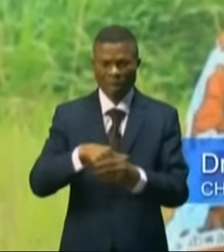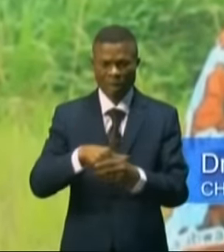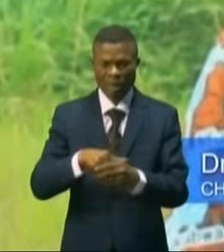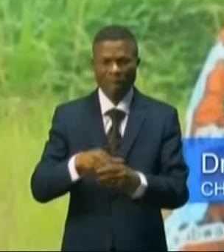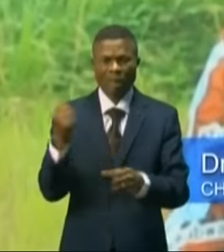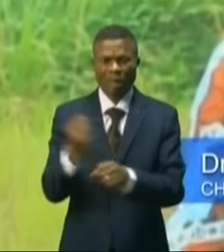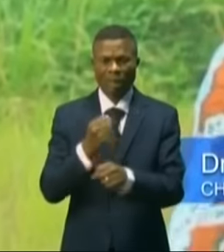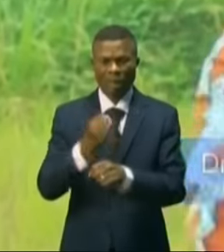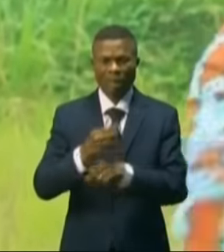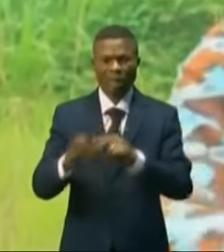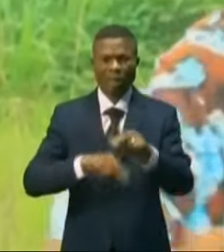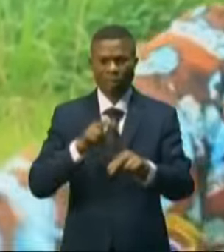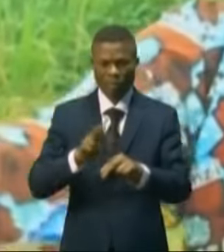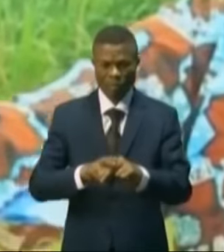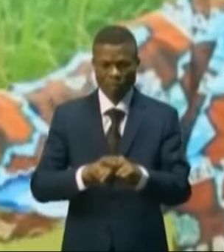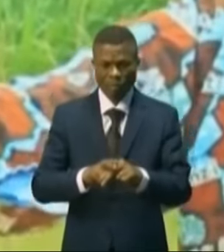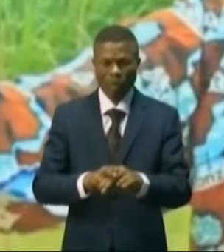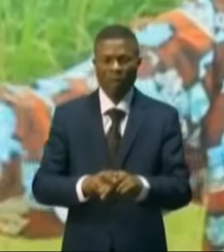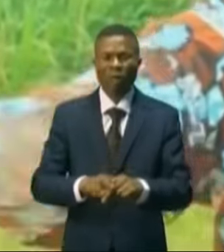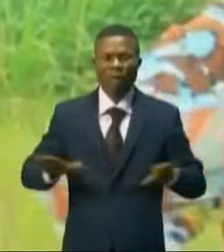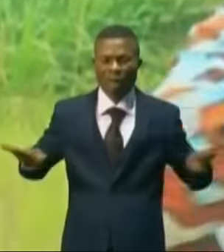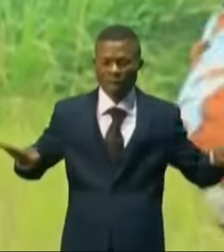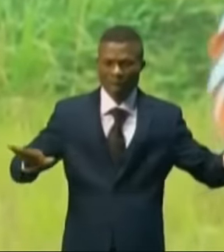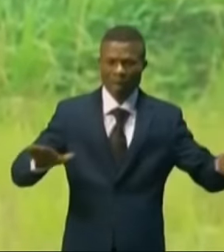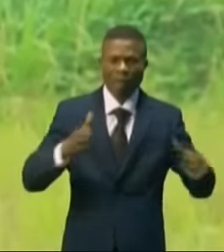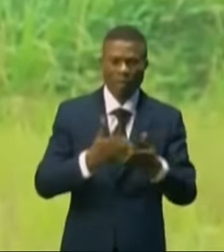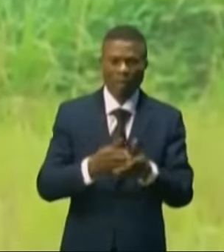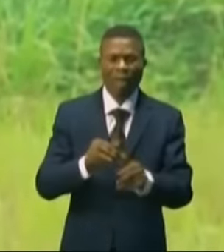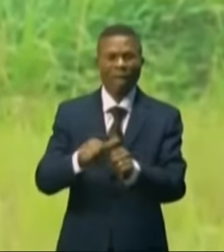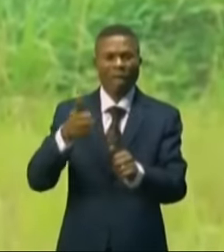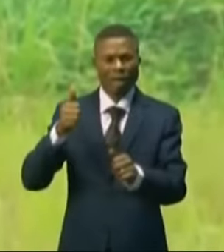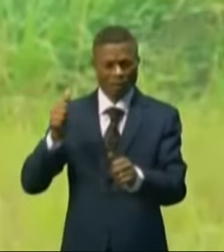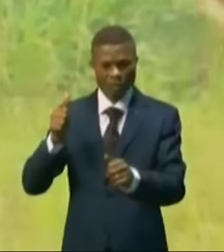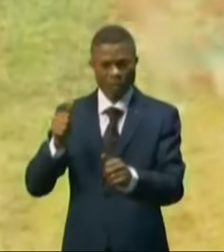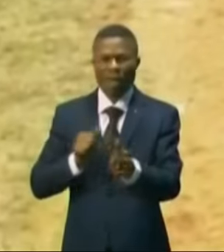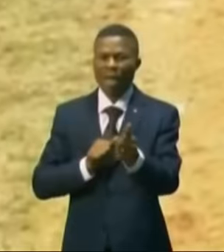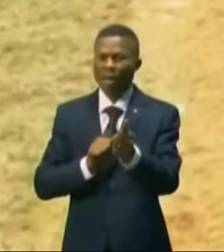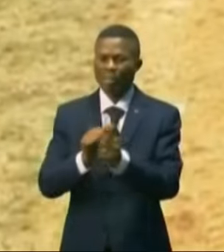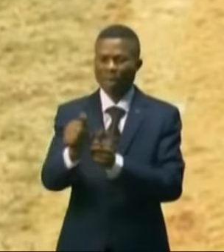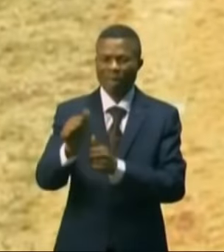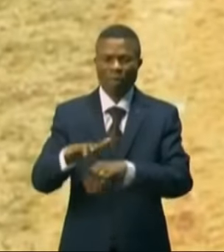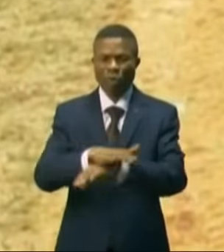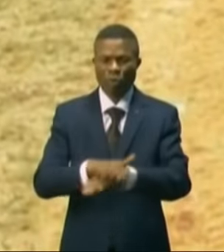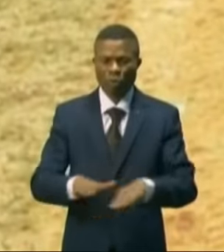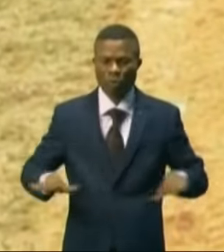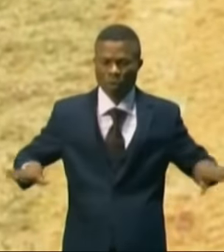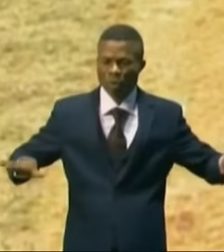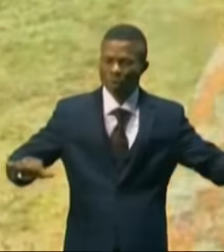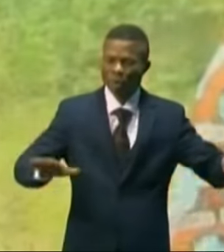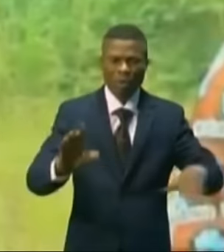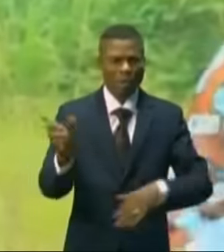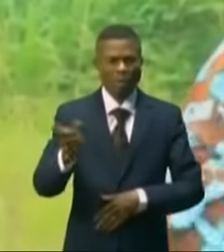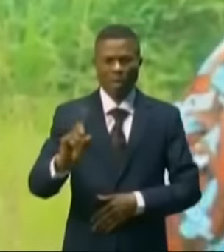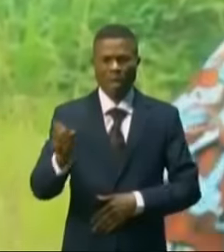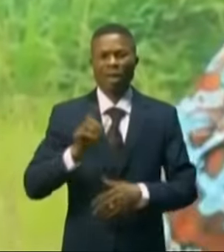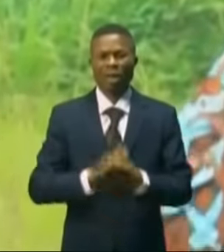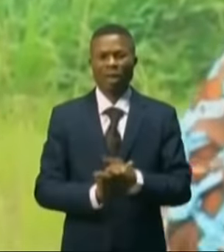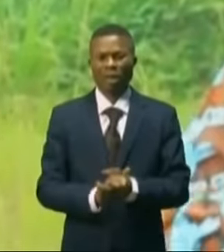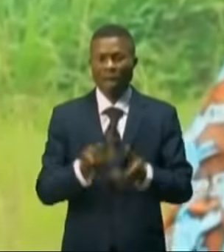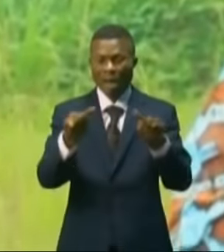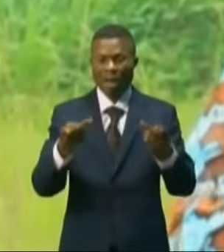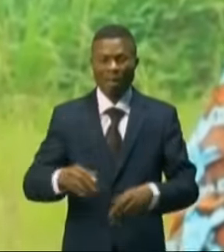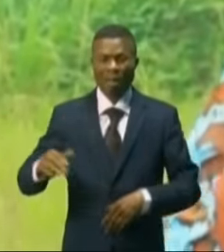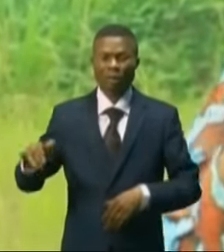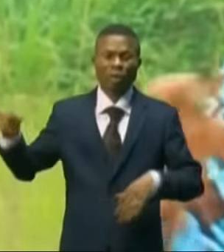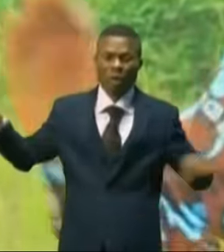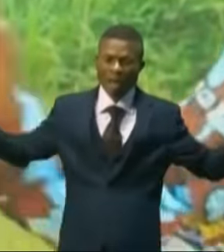service national de AAC. Nous devons éviter quand même d'ouvrir des routes sur cette piste et nous devons